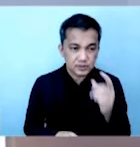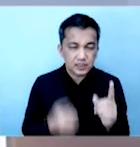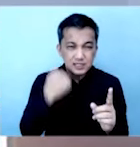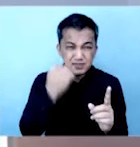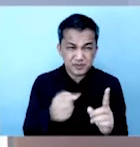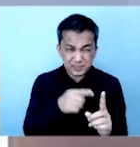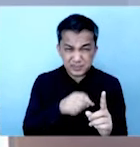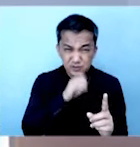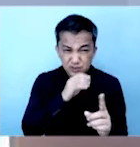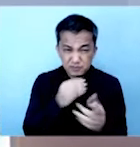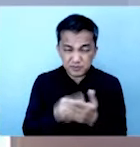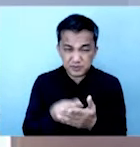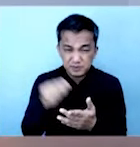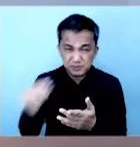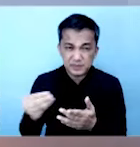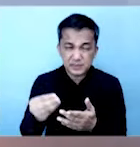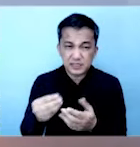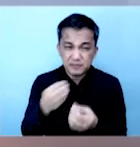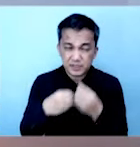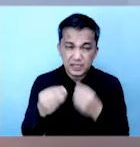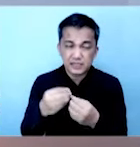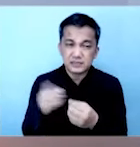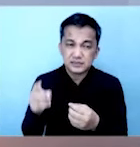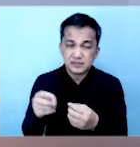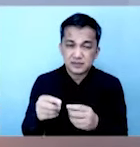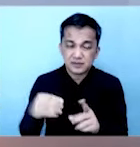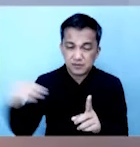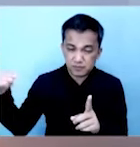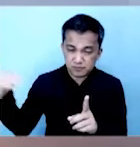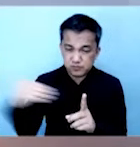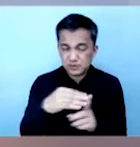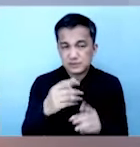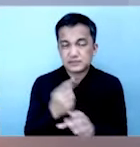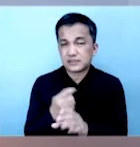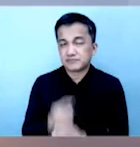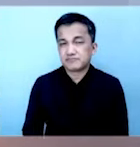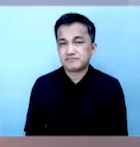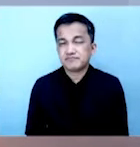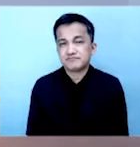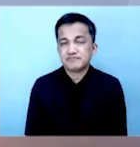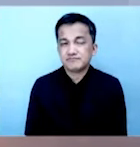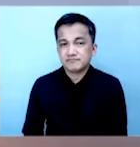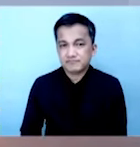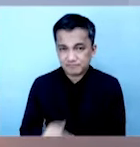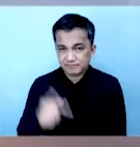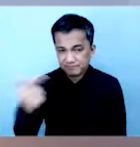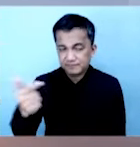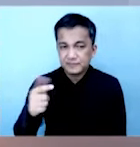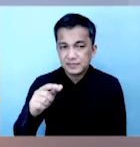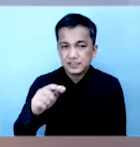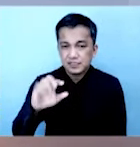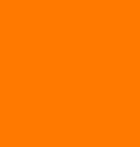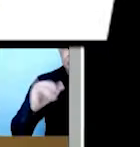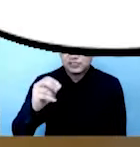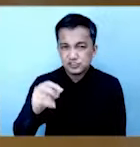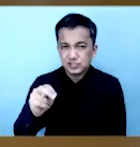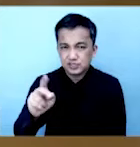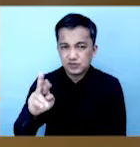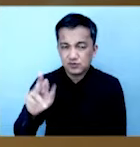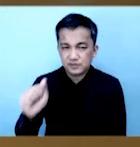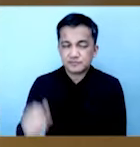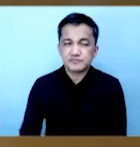bibili lang sana ng ulam matapos masagasaan ng truck. Nasa frontline ng balitang yan, si John Aroa.